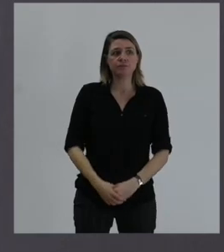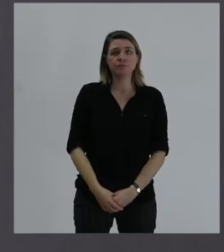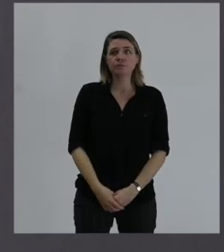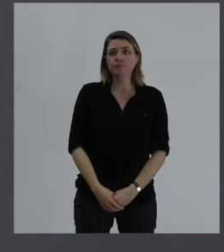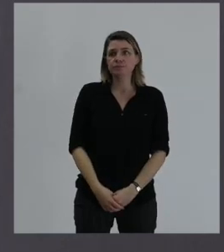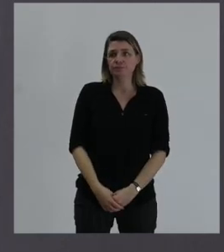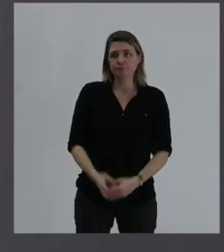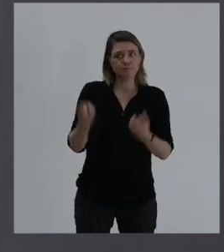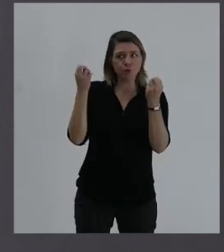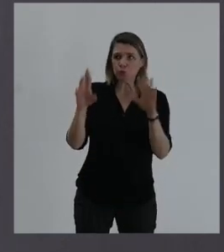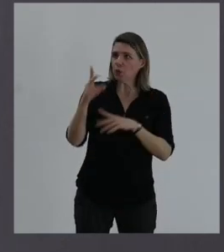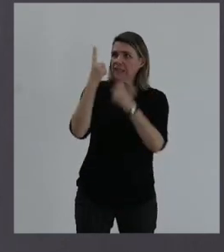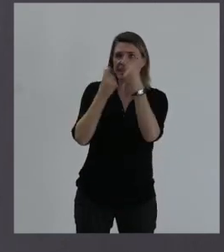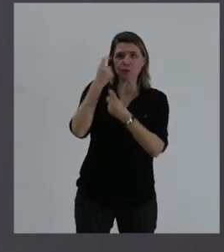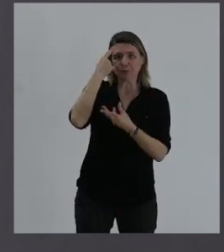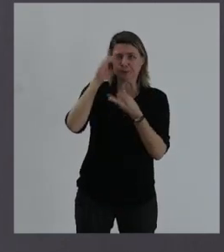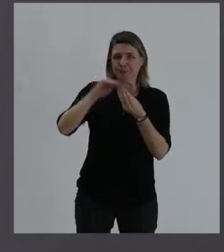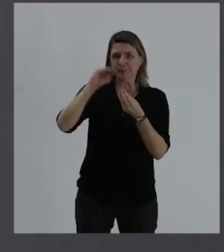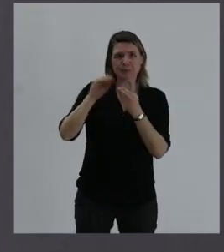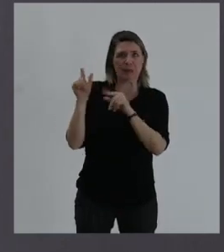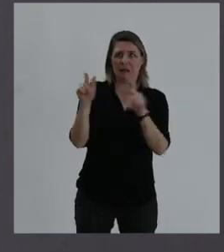Je suis sûre que vous en avez des questions.